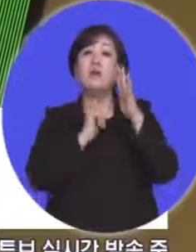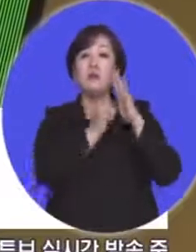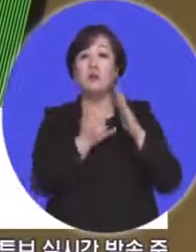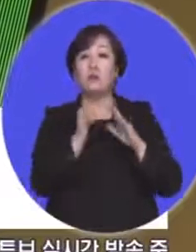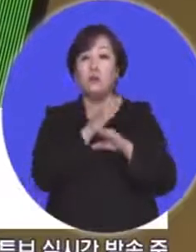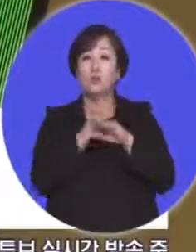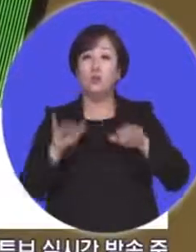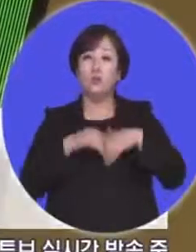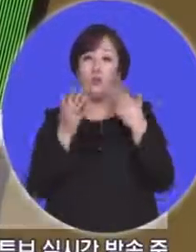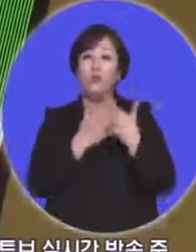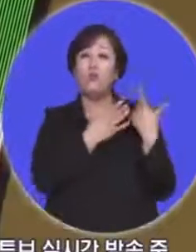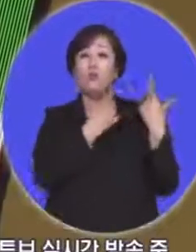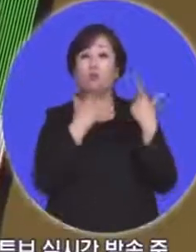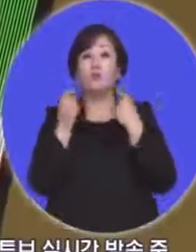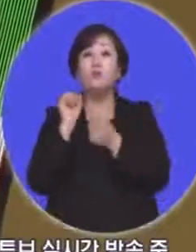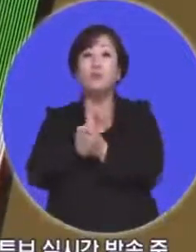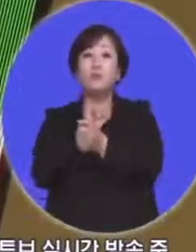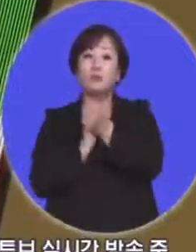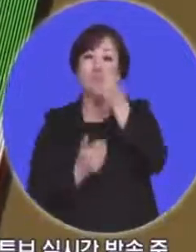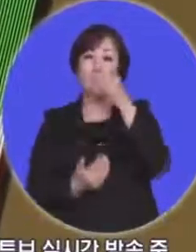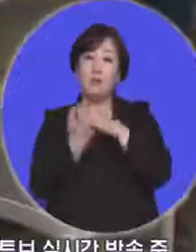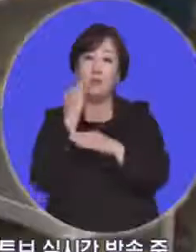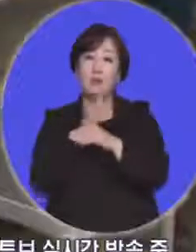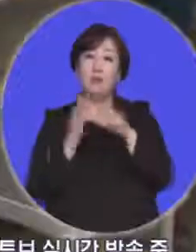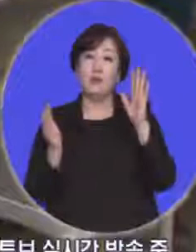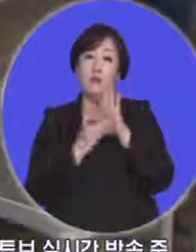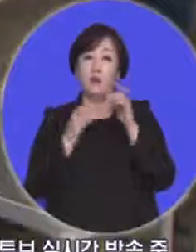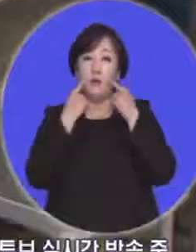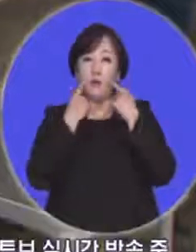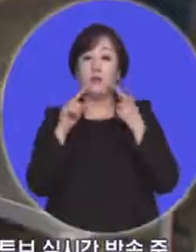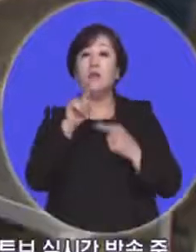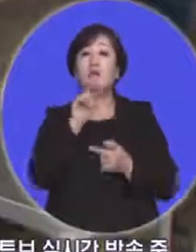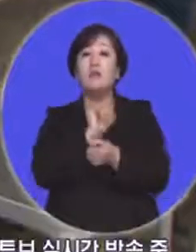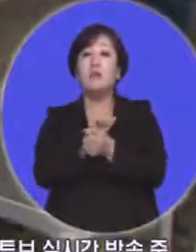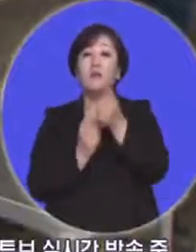3명이 한꺼번에 확진된 데 대해 울산시는